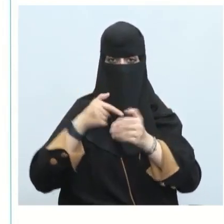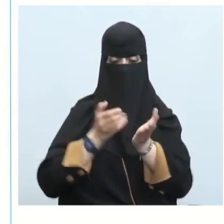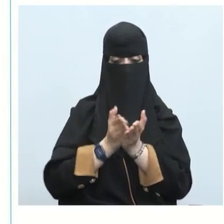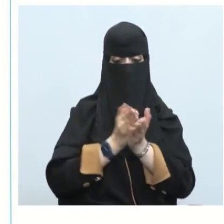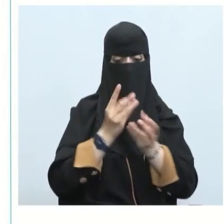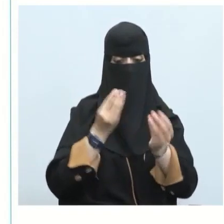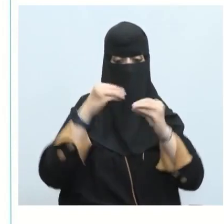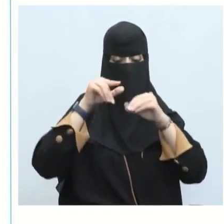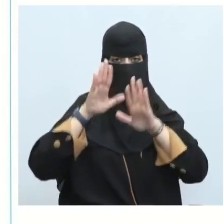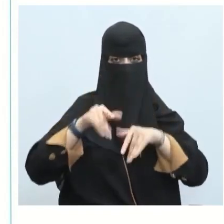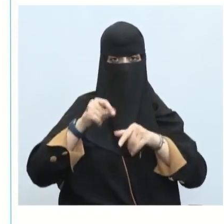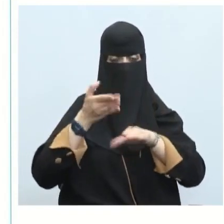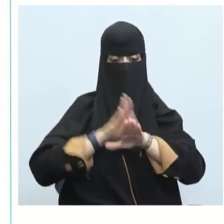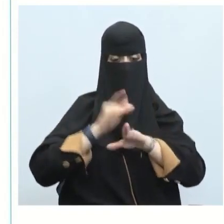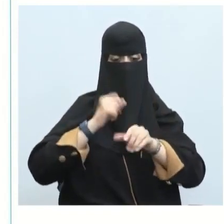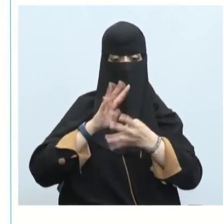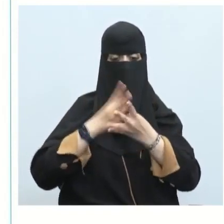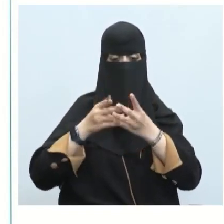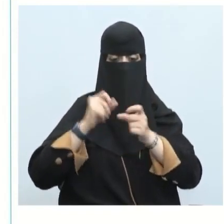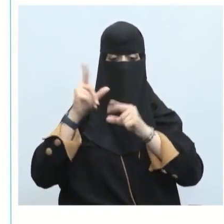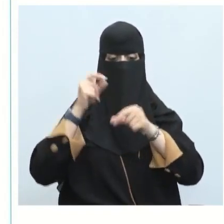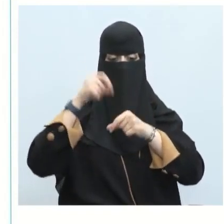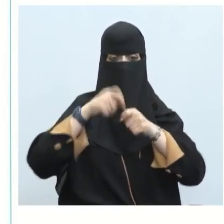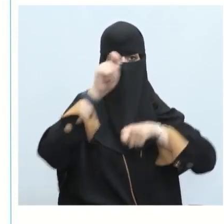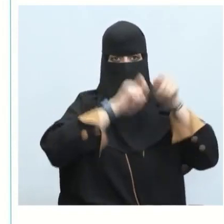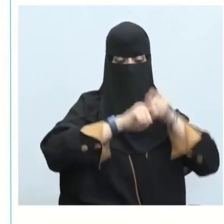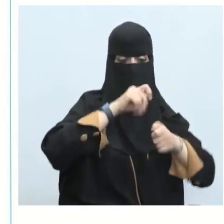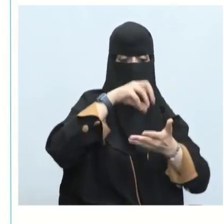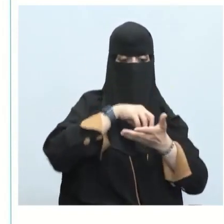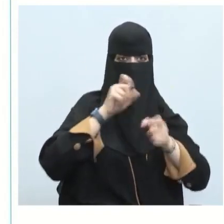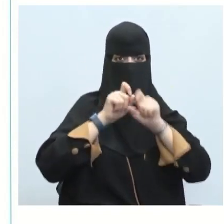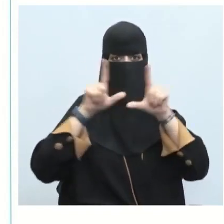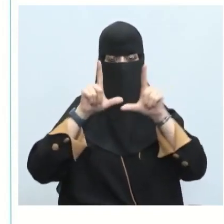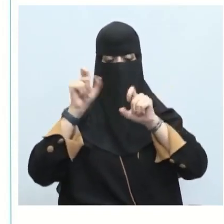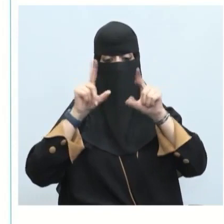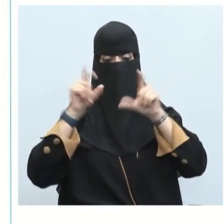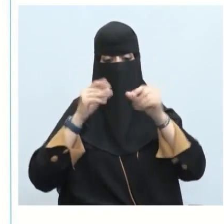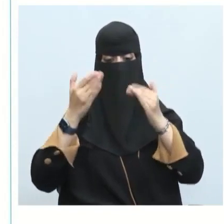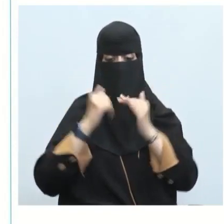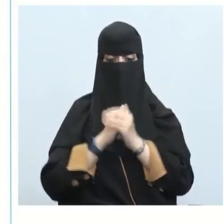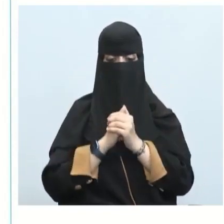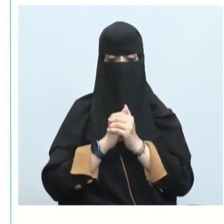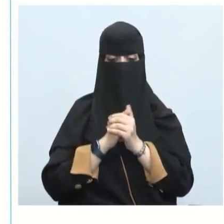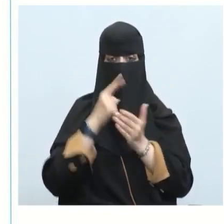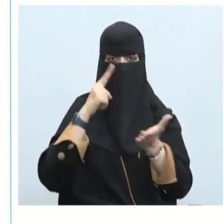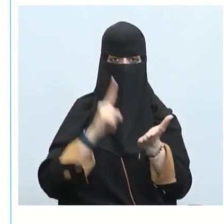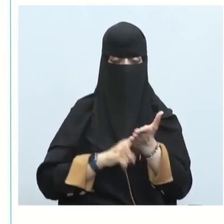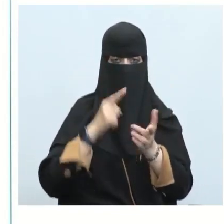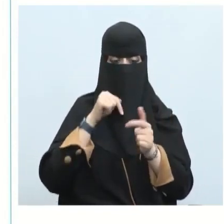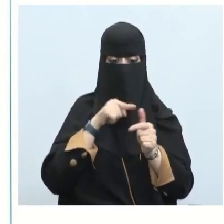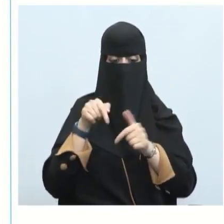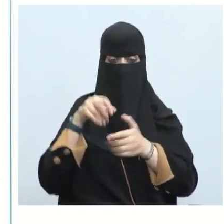طرق زياده التواجد في الشبكه العنكبوتيه في استخدام المواقع الكترونيه يجب ان